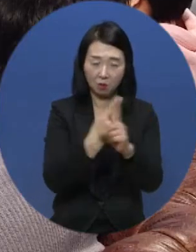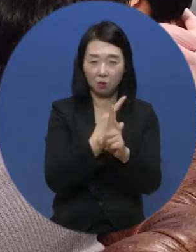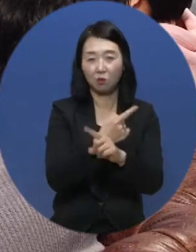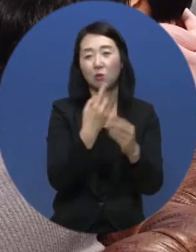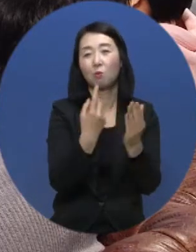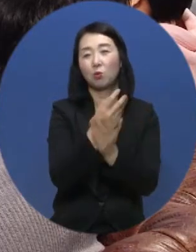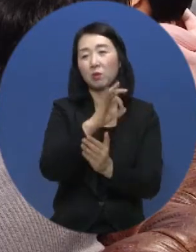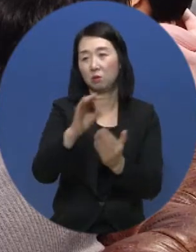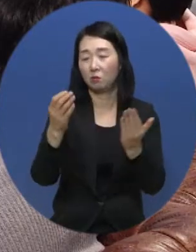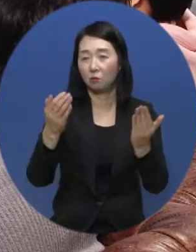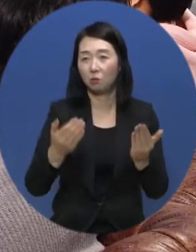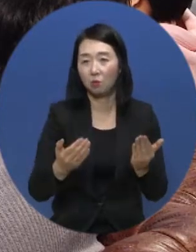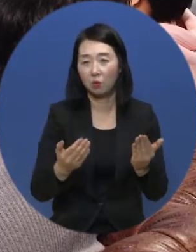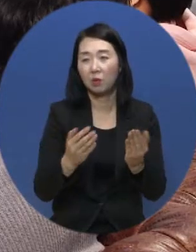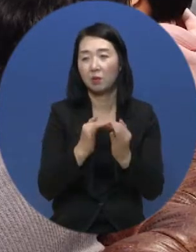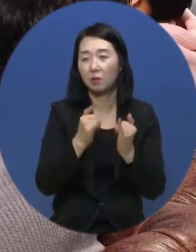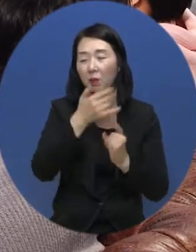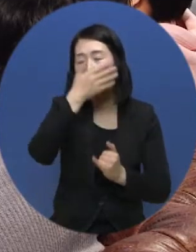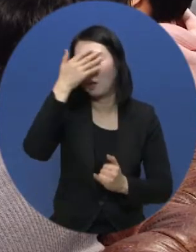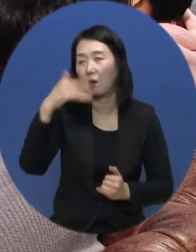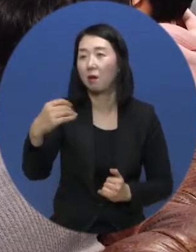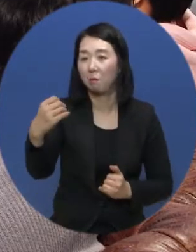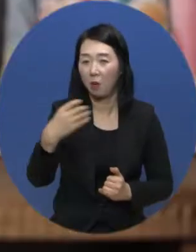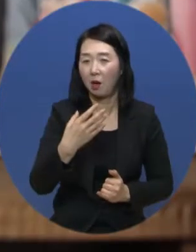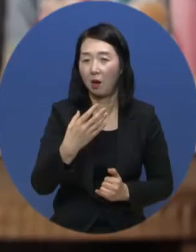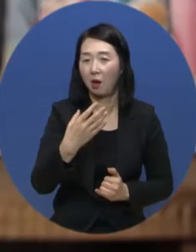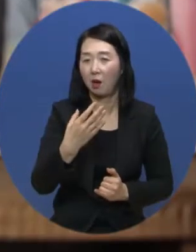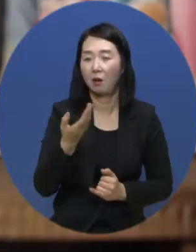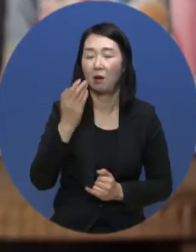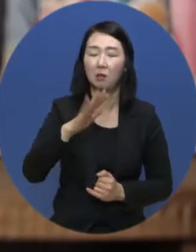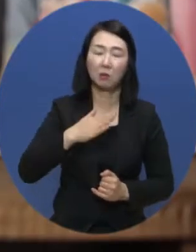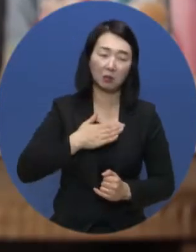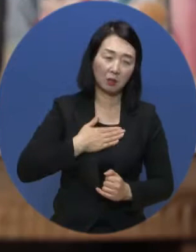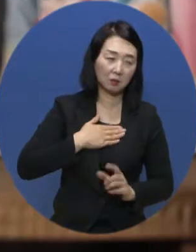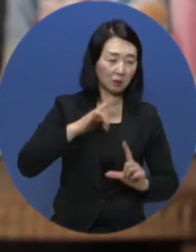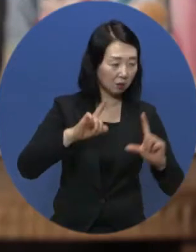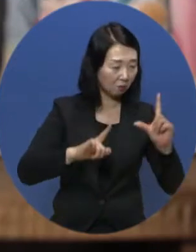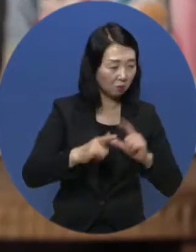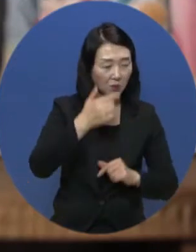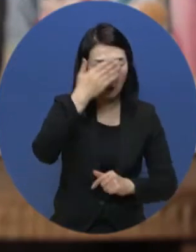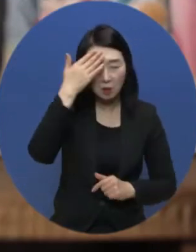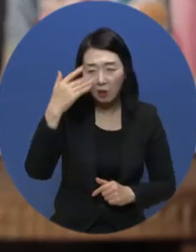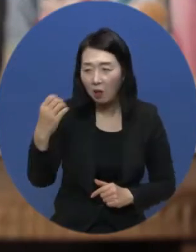그 다행이란 단어로 위안 삼기에는 제가 그 당시에 당했던 상태가 너무